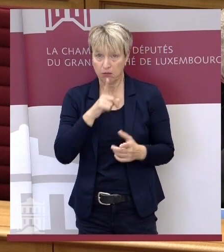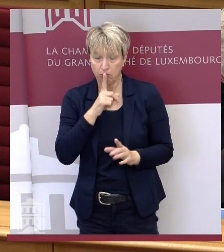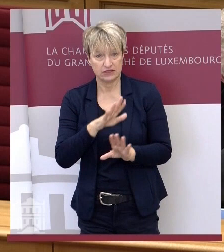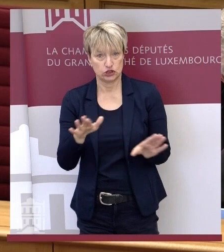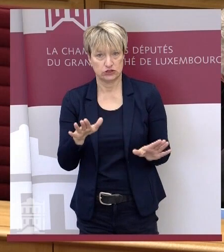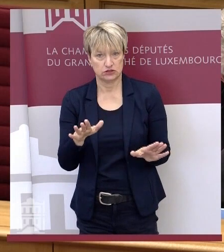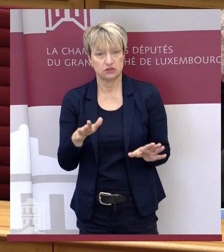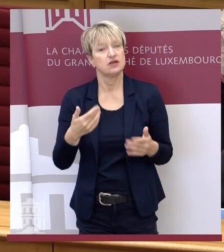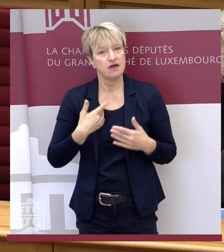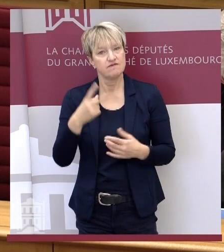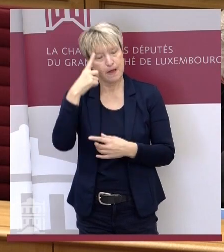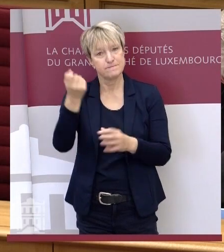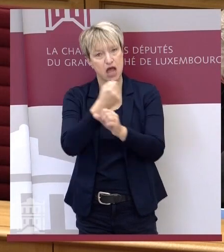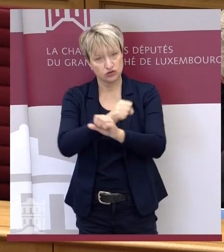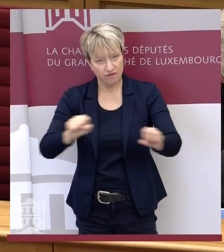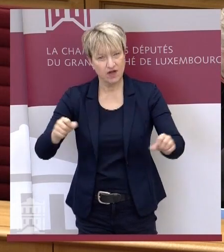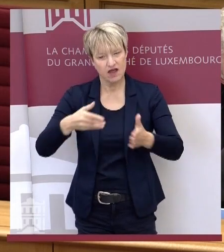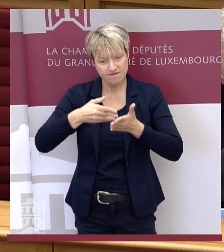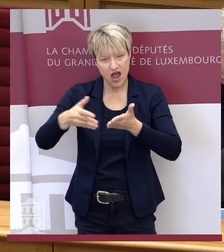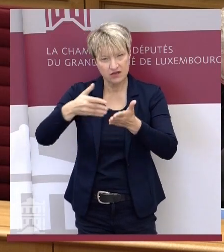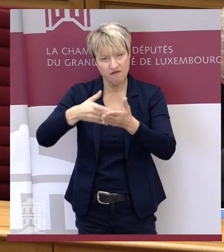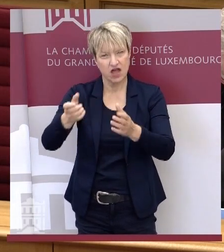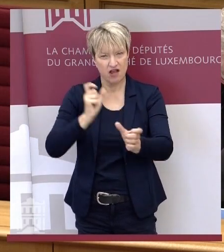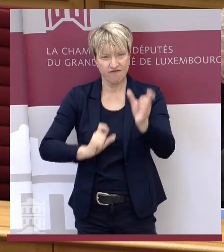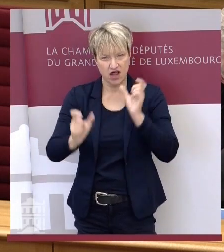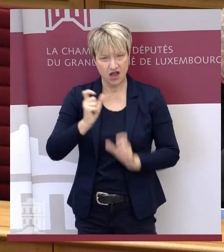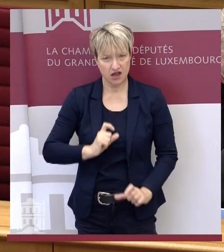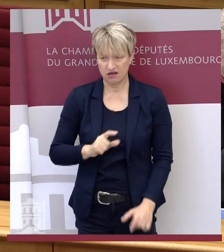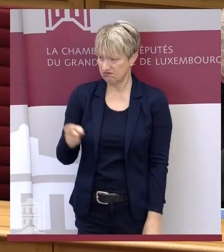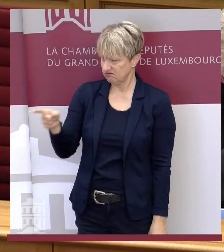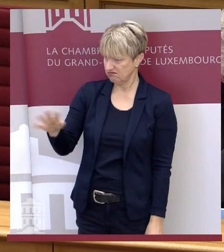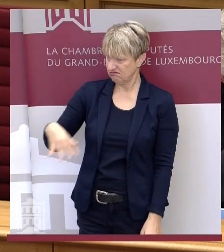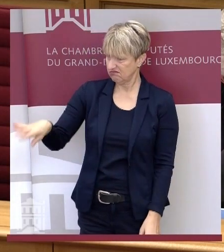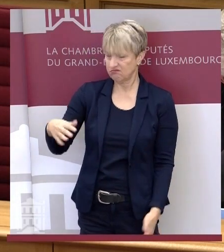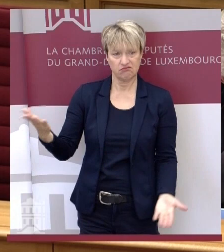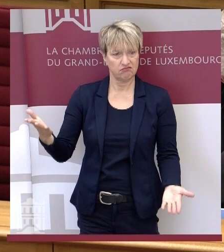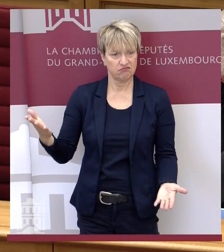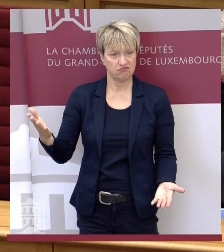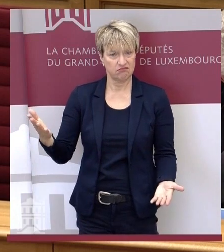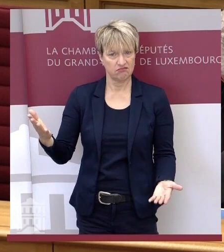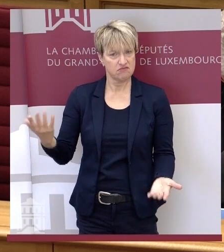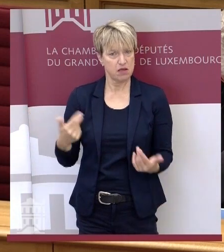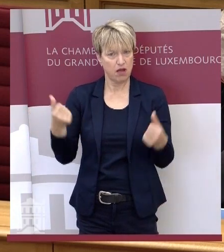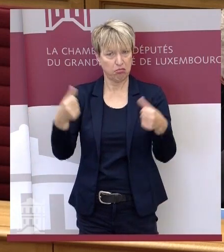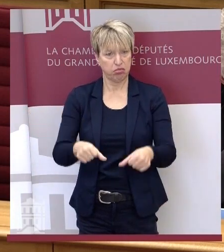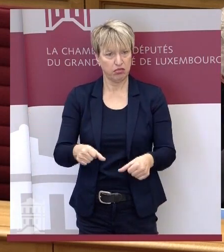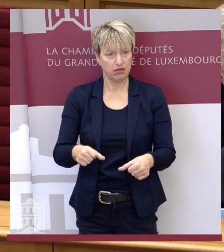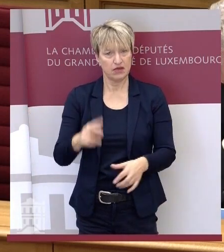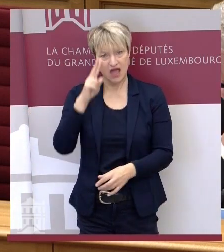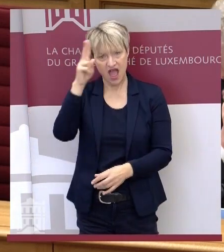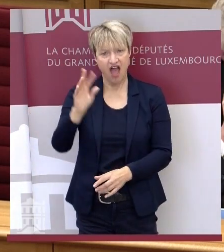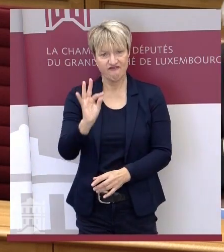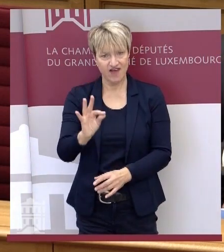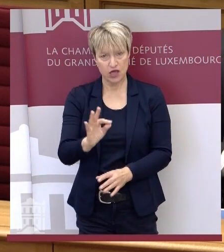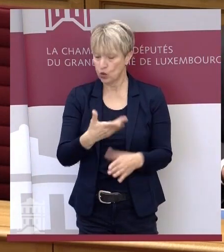verdedigen oder an ihrem Lehrer diese permanent erschätzen? Lass das mal nur, Herr Feio, wir sind noch gar nicht fertig. Es sind auch nicht fertig. Es ist